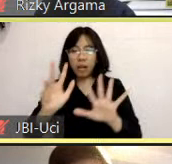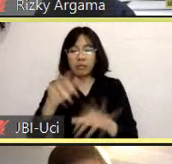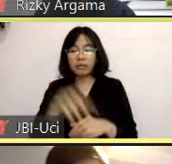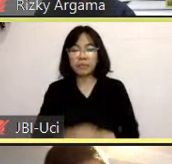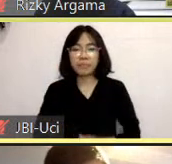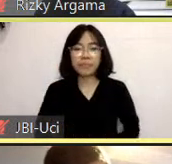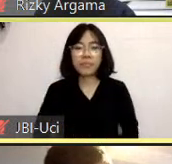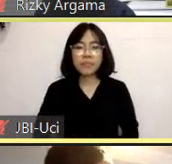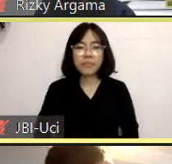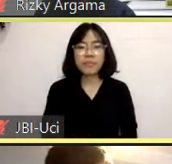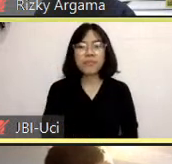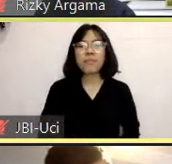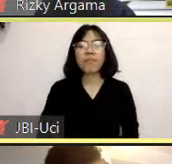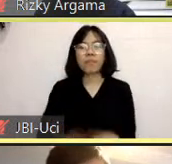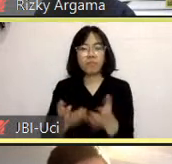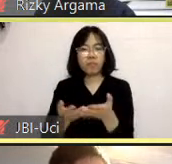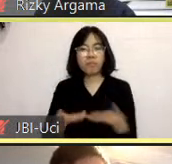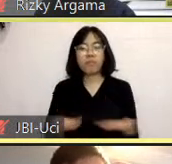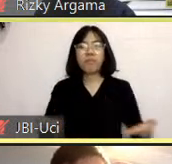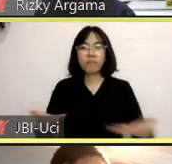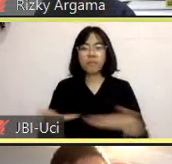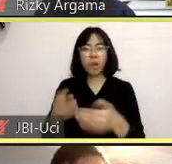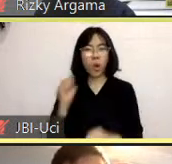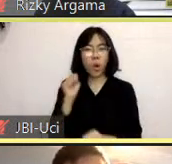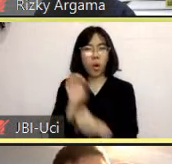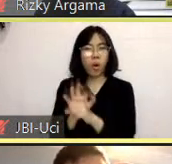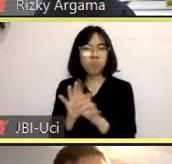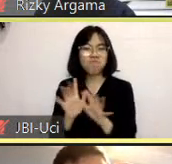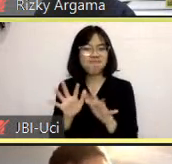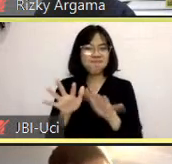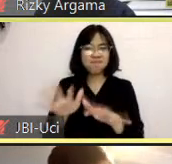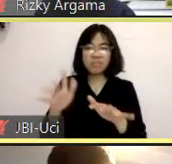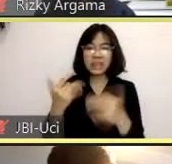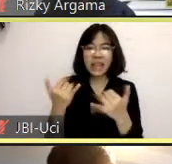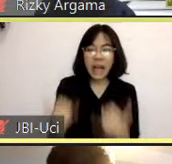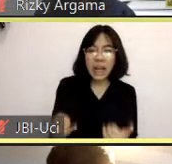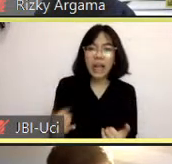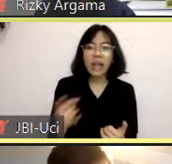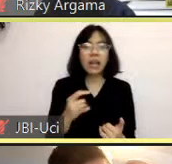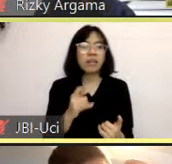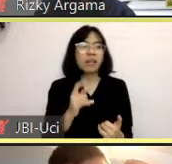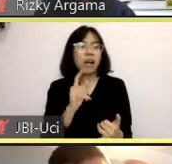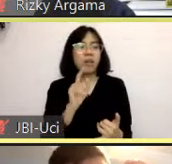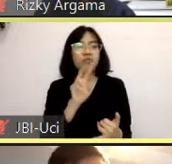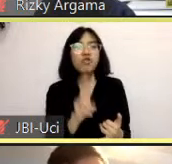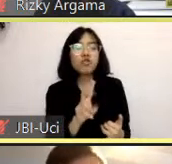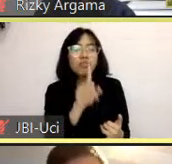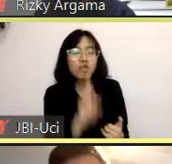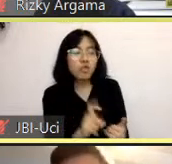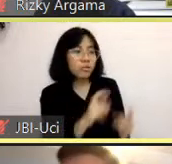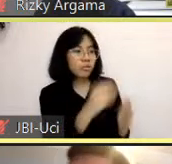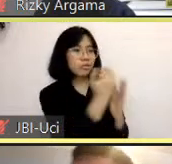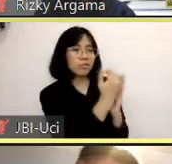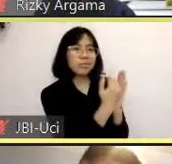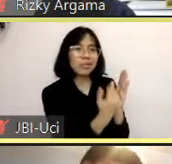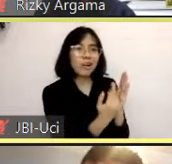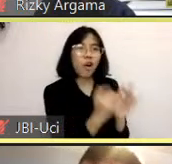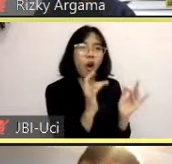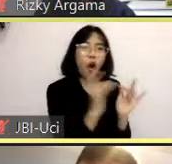tidak hanya jadi disrupsi dalam soal apa online pendidikan, meetings profesional saja, tapi